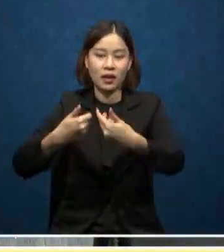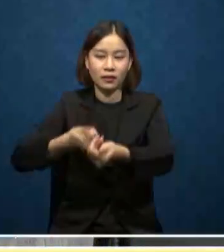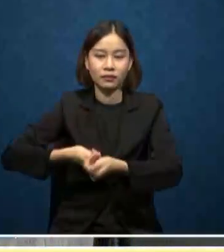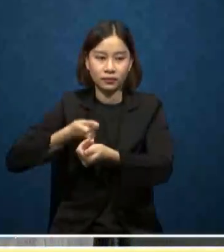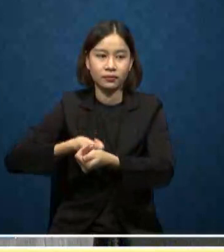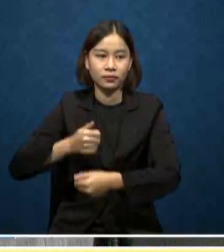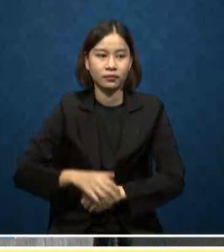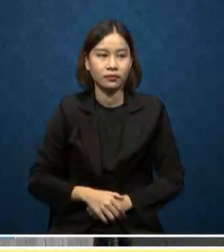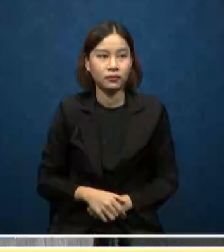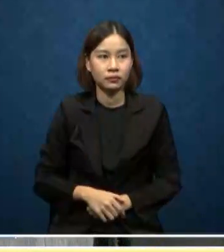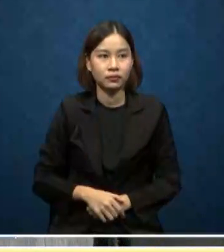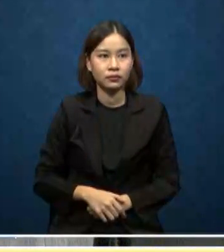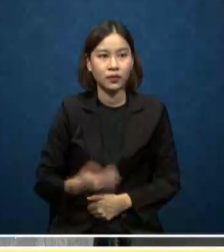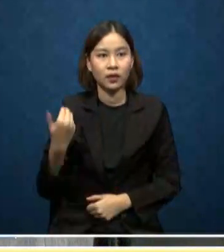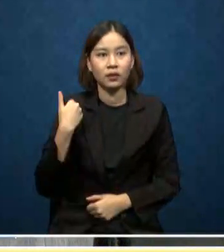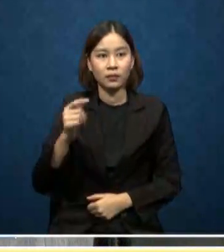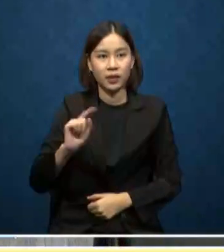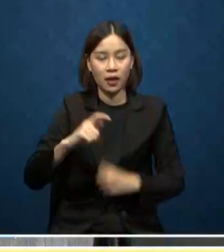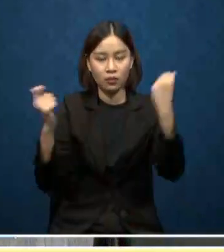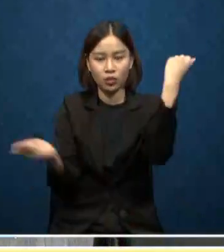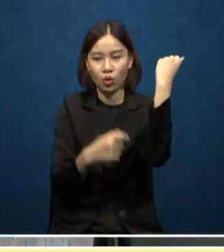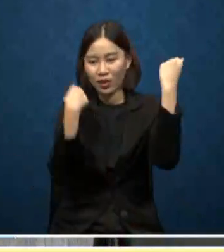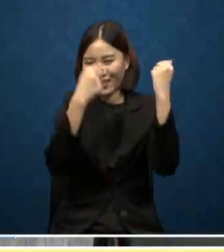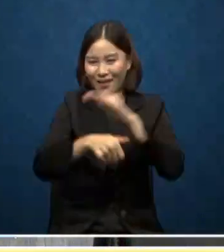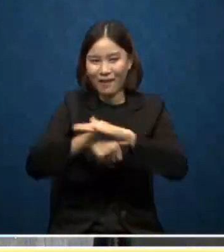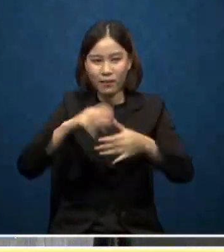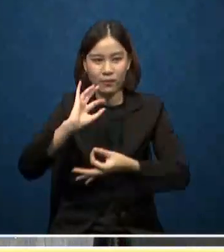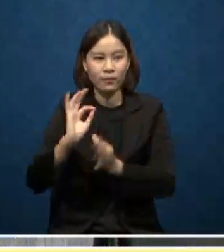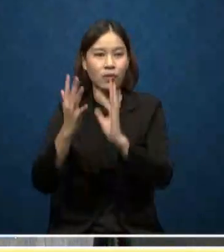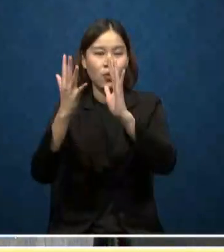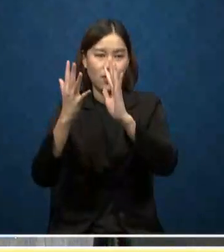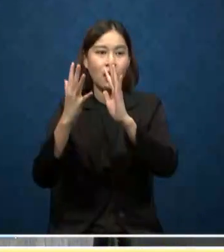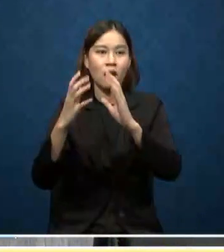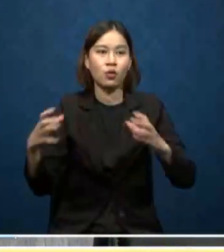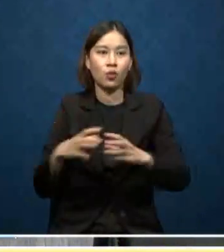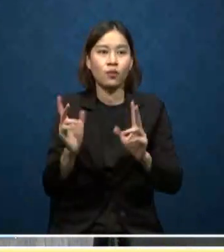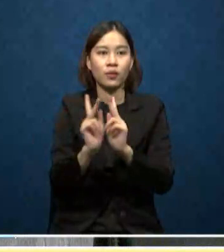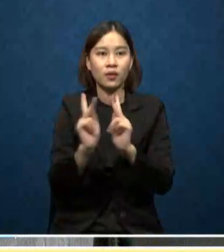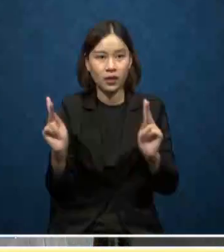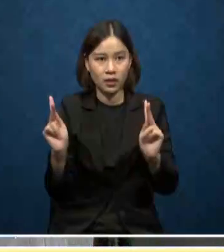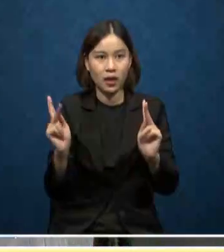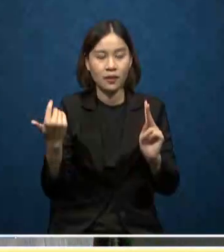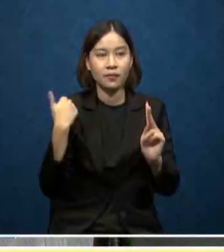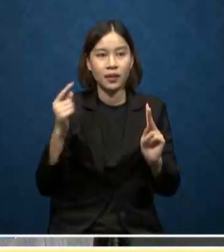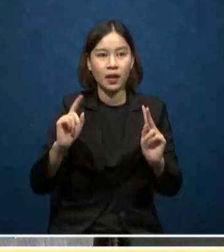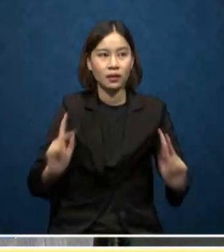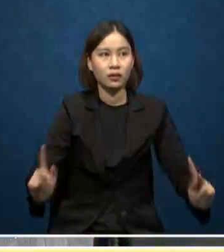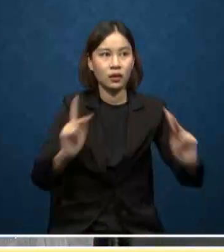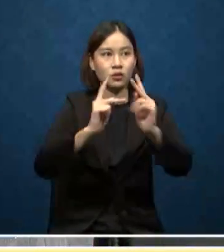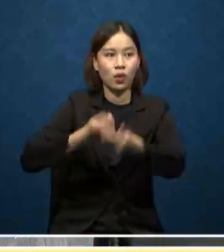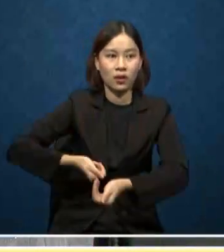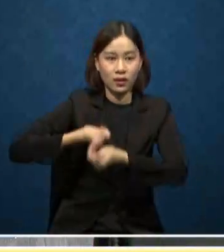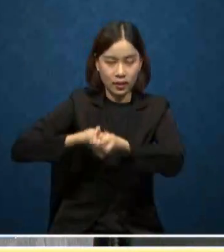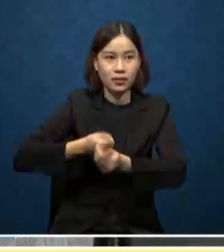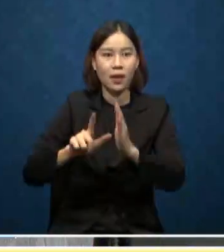ต้นรวมทั้งมีการลงโทษผู้ลักลอบเผาป่าโดยคณะกรรมการมีกระทรวงเกษตรและสหก